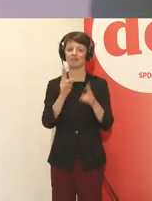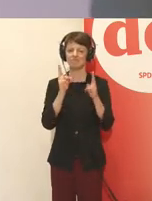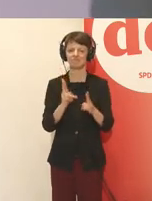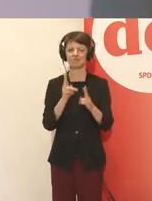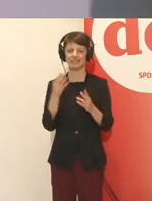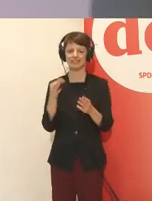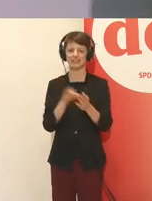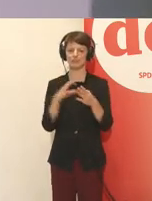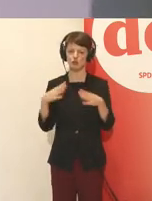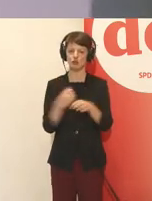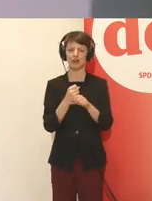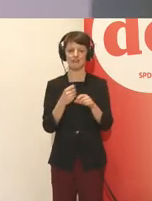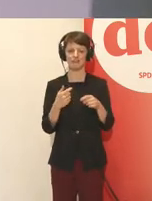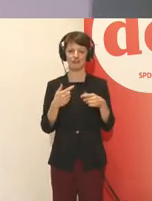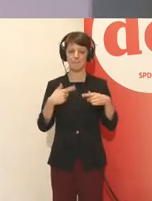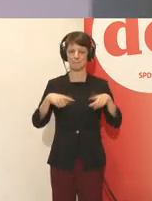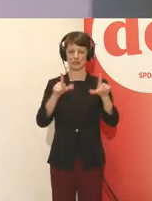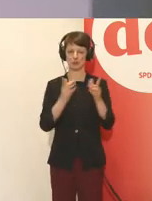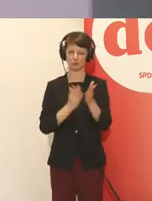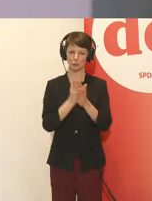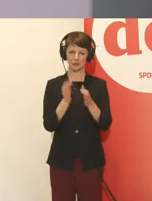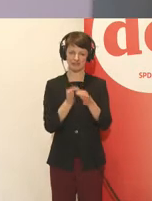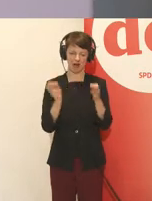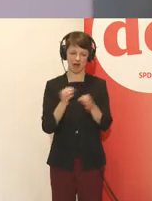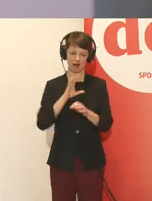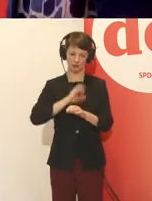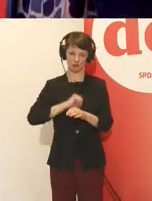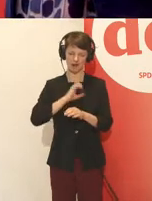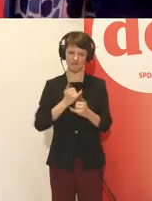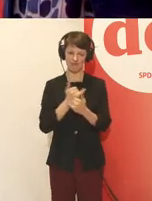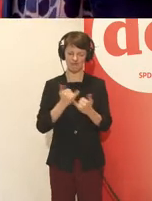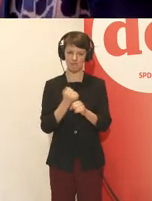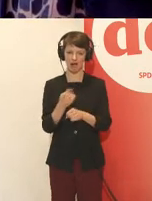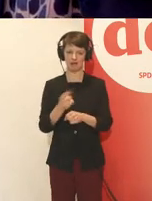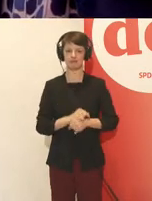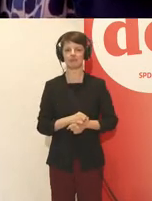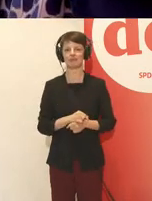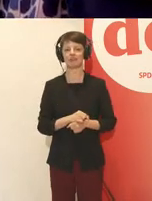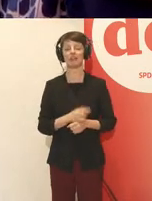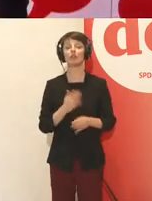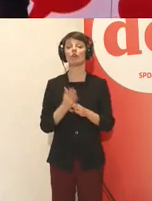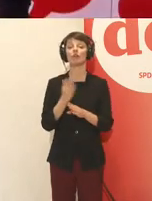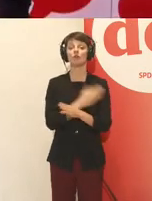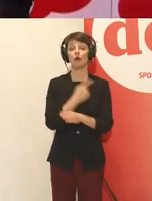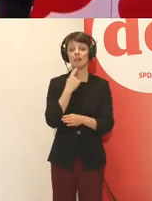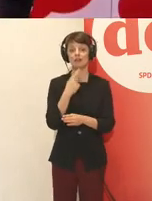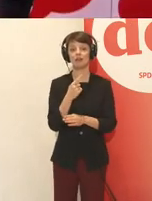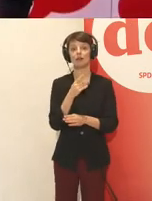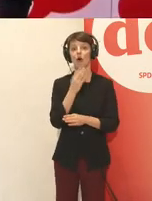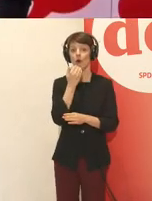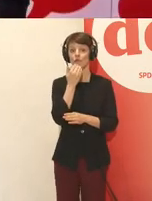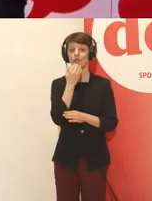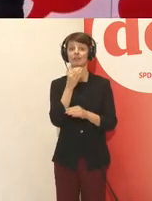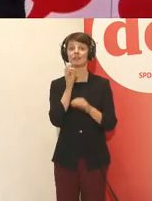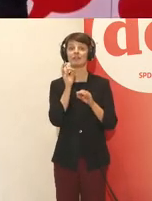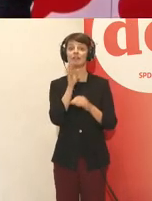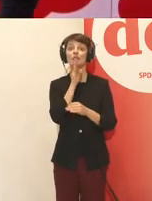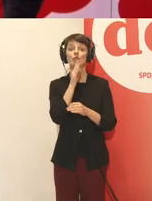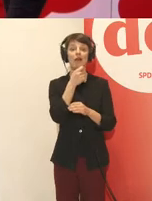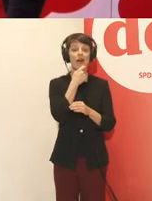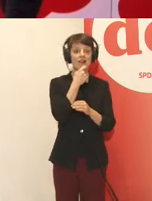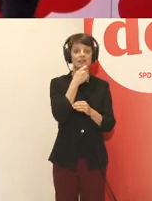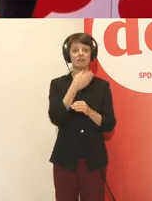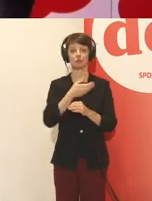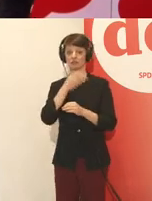um den ganzen tag vor dem bildschirm durchzuhalten wie macht ihr das ich habe vorher schon gesagt hoffentlich habt ihr euch genug zu essen zu trinken bereit